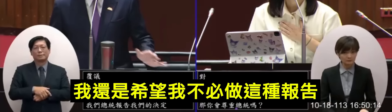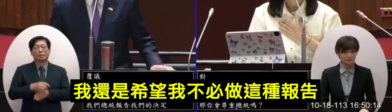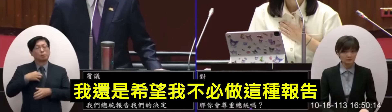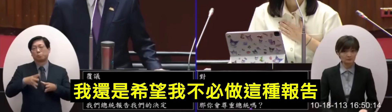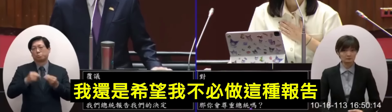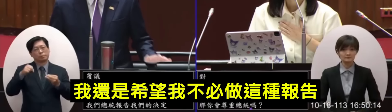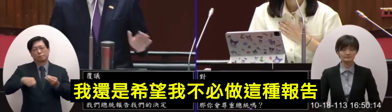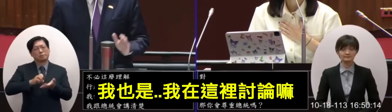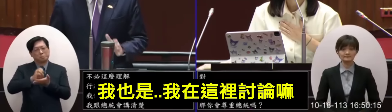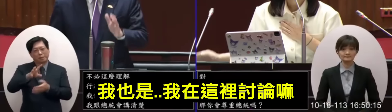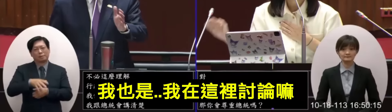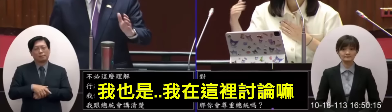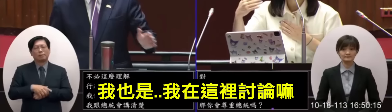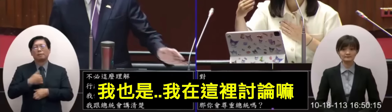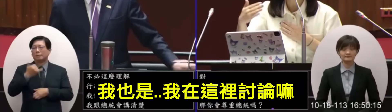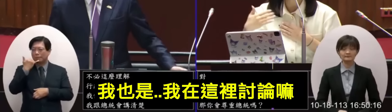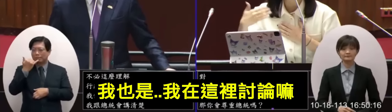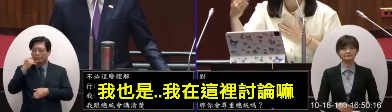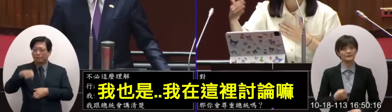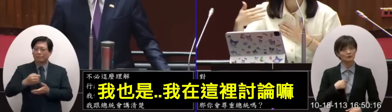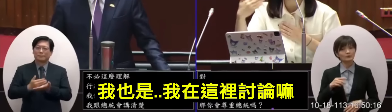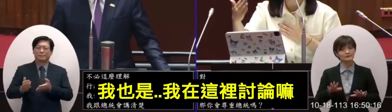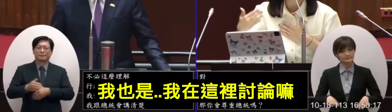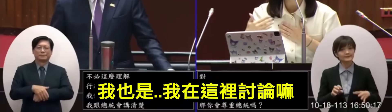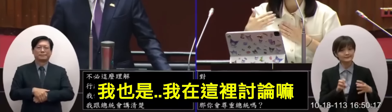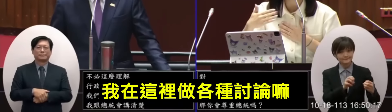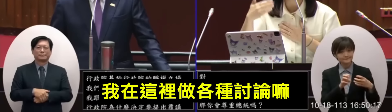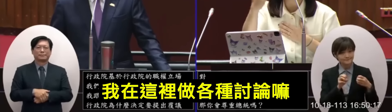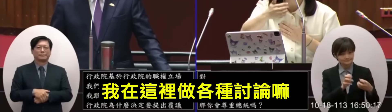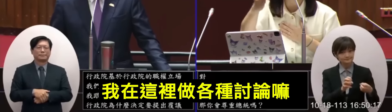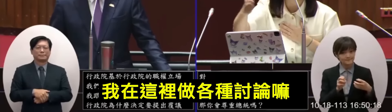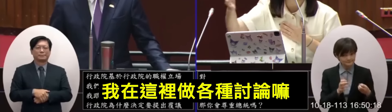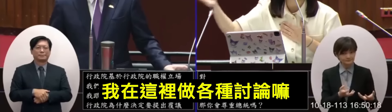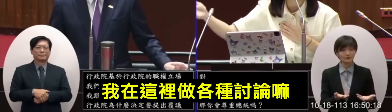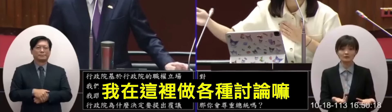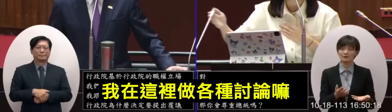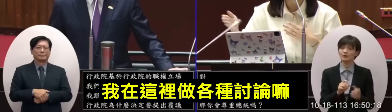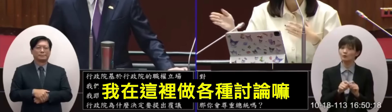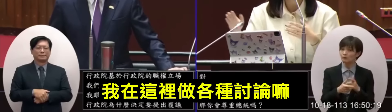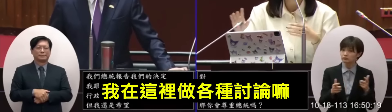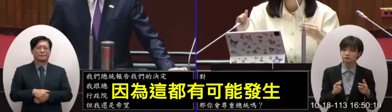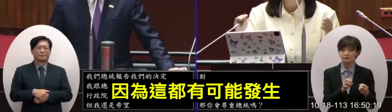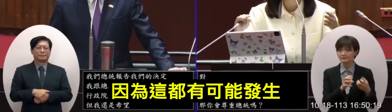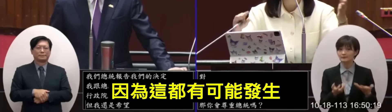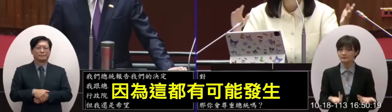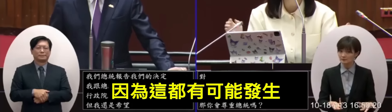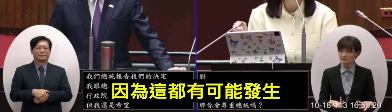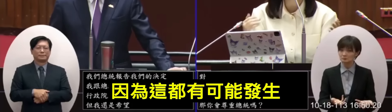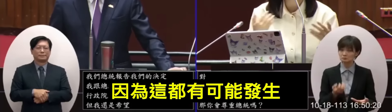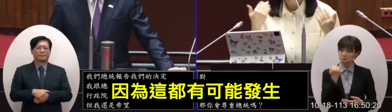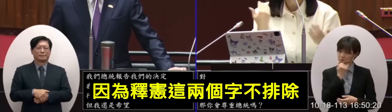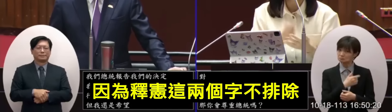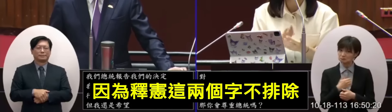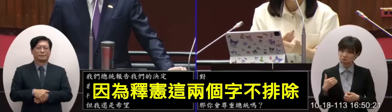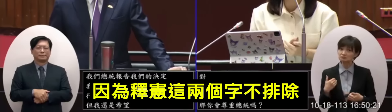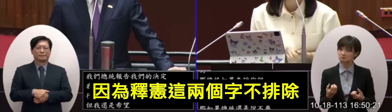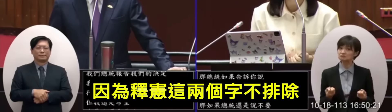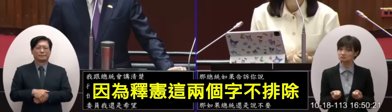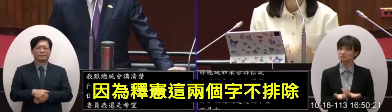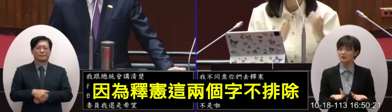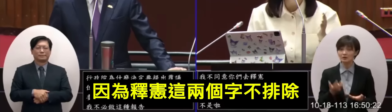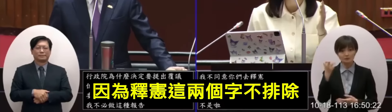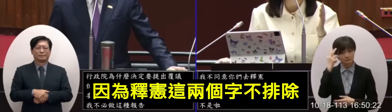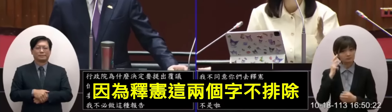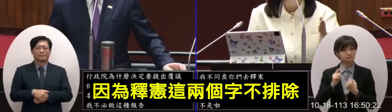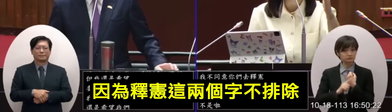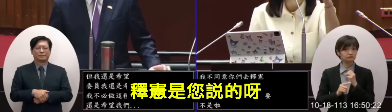我不必做这种报告，我还 是 我们可以。 我在跟你讨论嘛，我在跟你做各种讨论嘛，因为这都有可能发生。因为释宪这